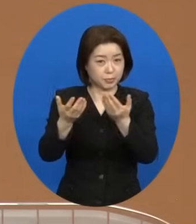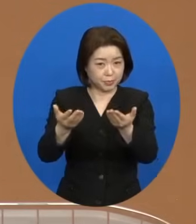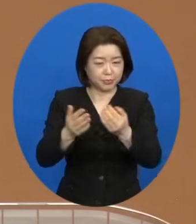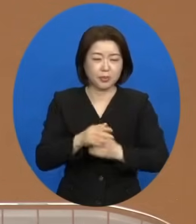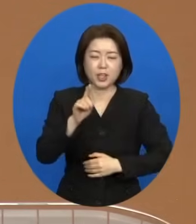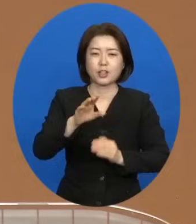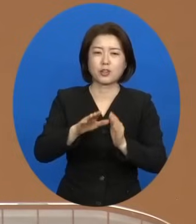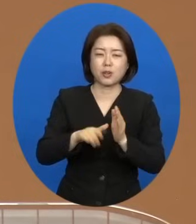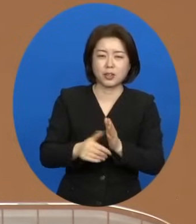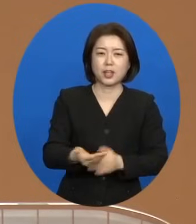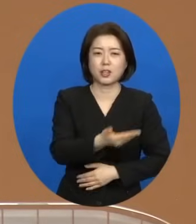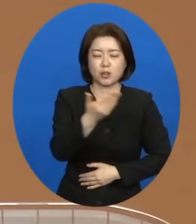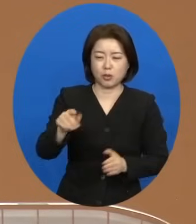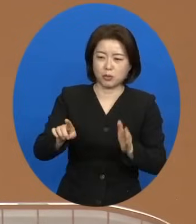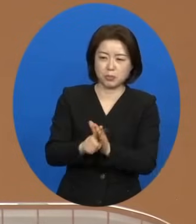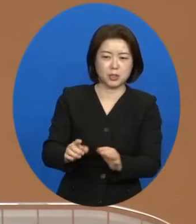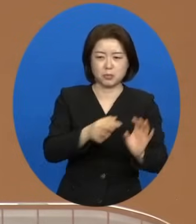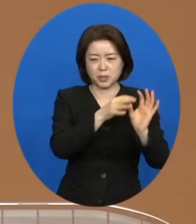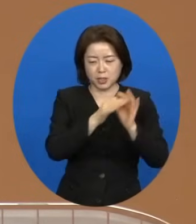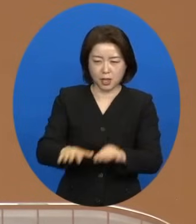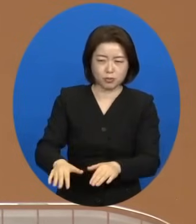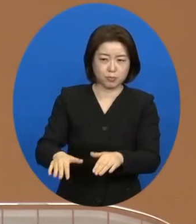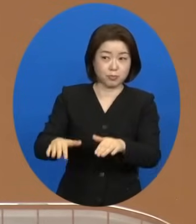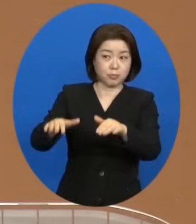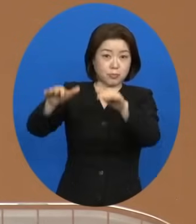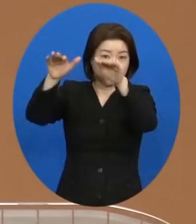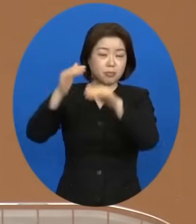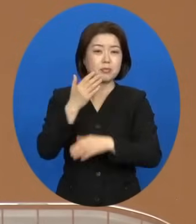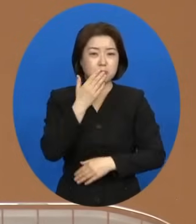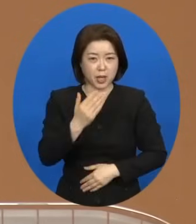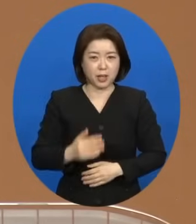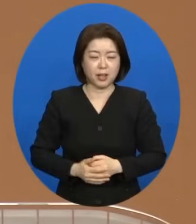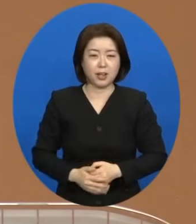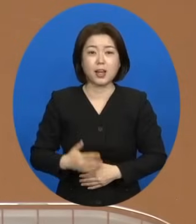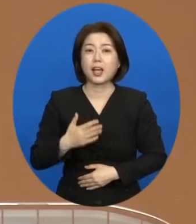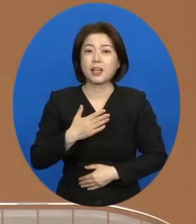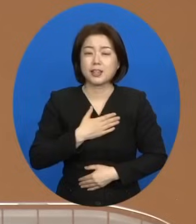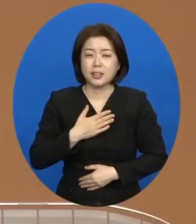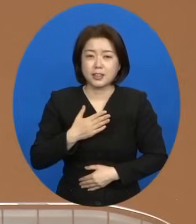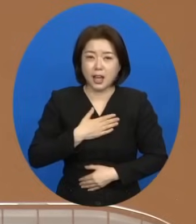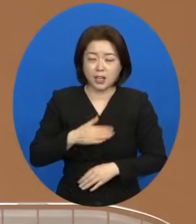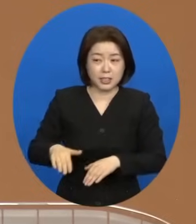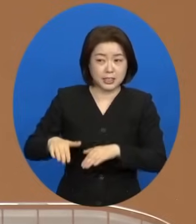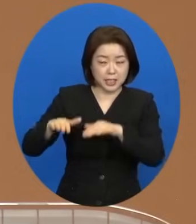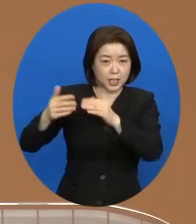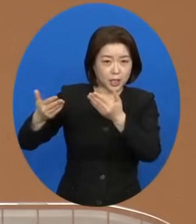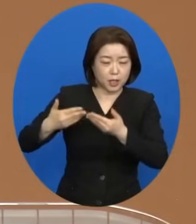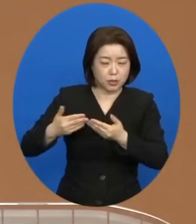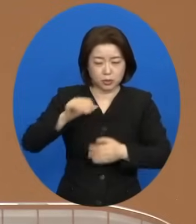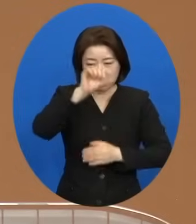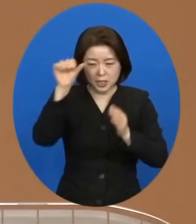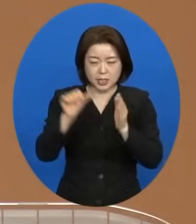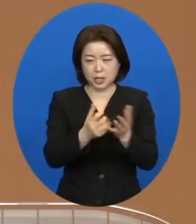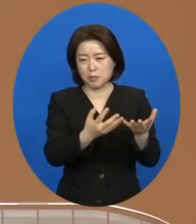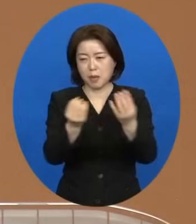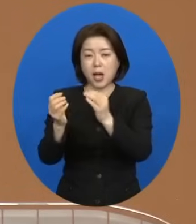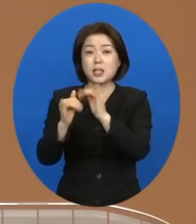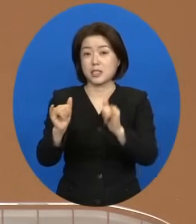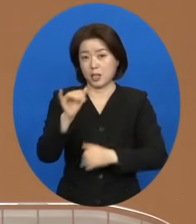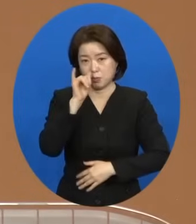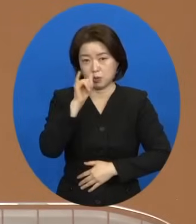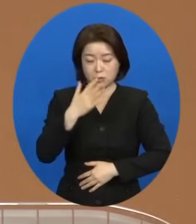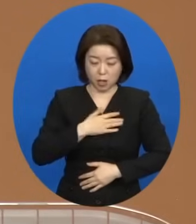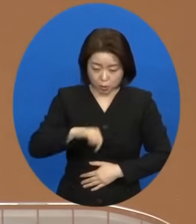여러분들은 계속 잘하게 되는 것이죠 저를 잘하게 한 인생에 많은 분들이 계세요 저는 혼자 잘하지